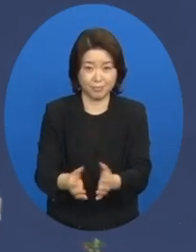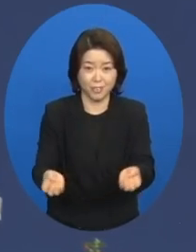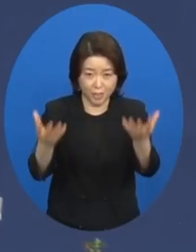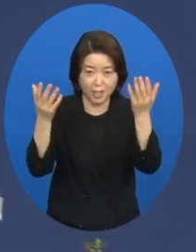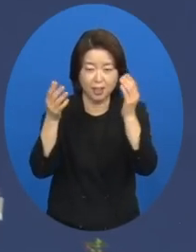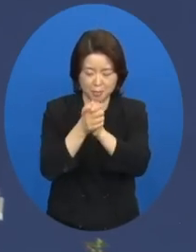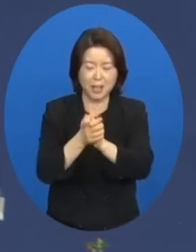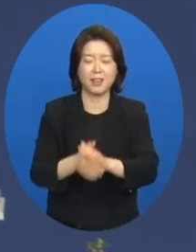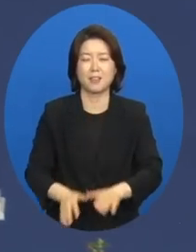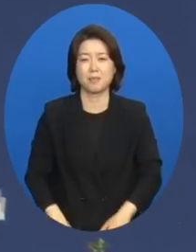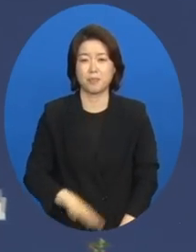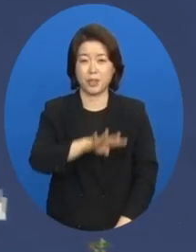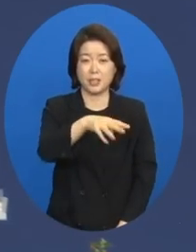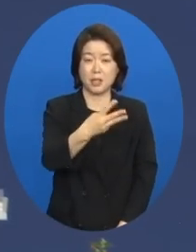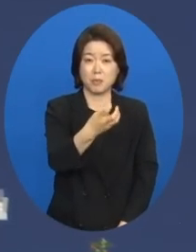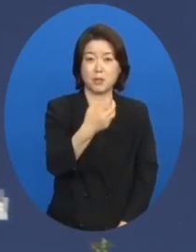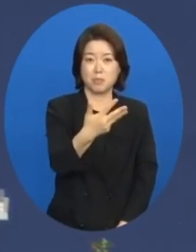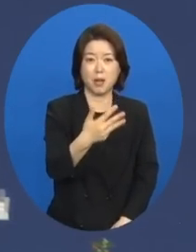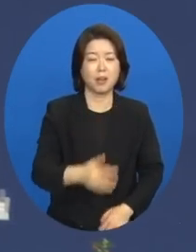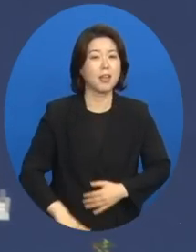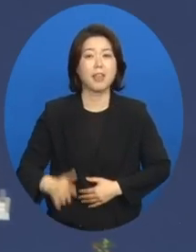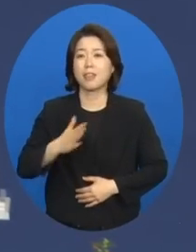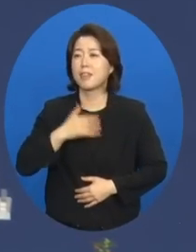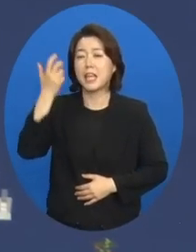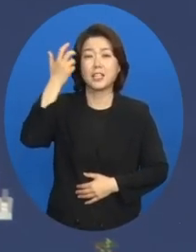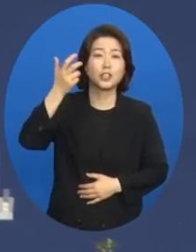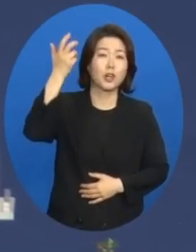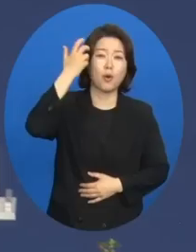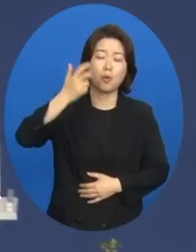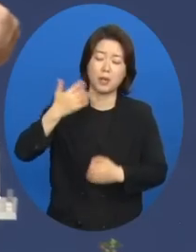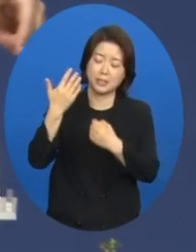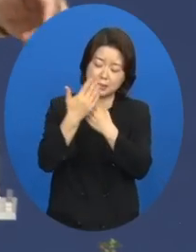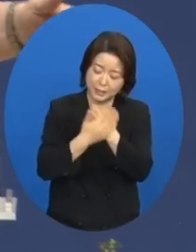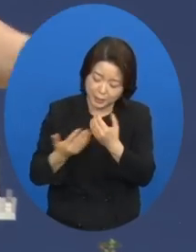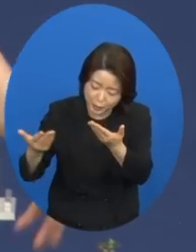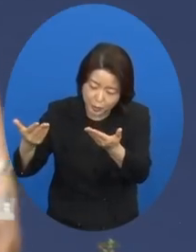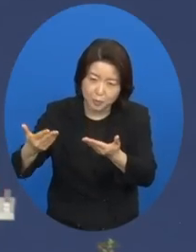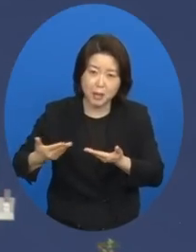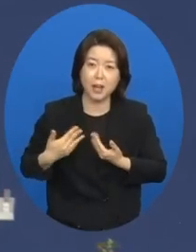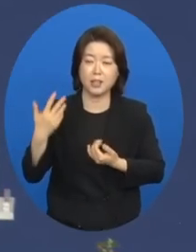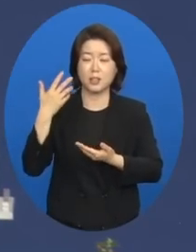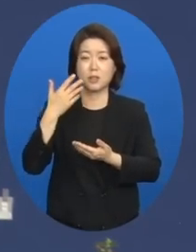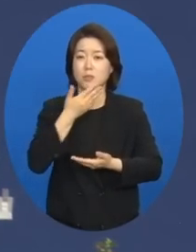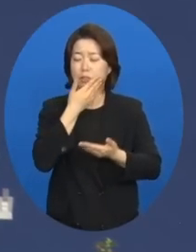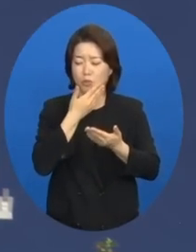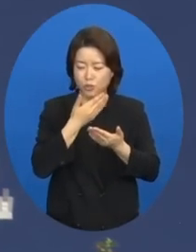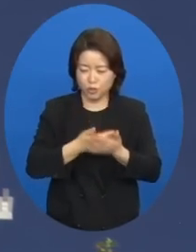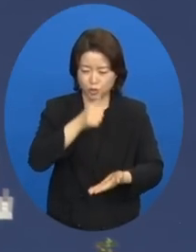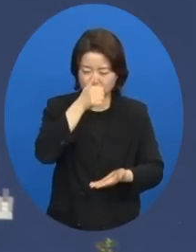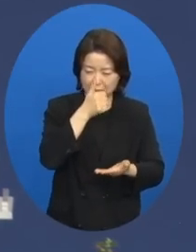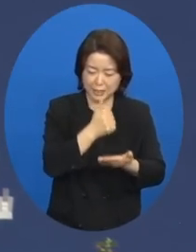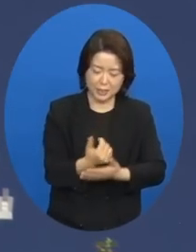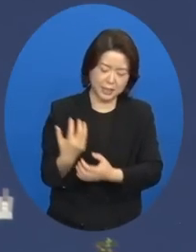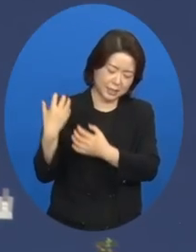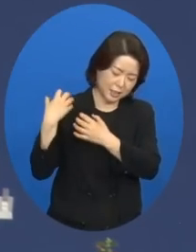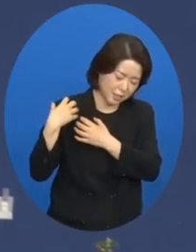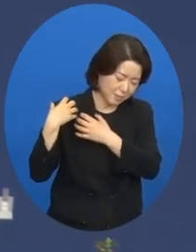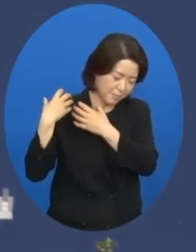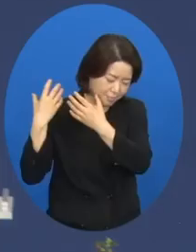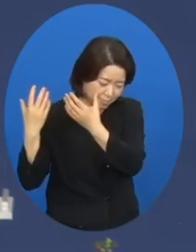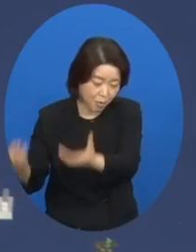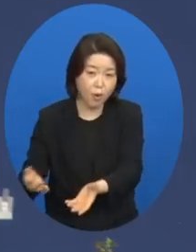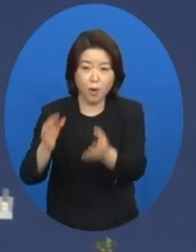아멘. 438장도 내 영혼이 은총 입어 중한 죄짐 벗고